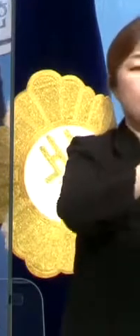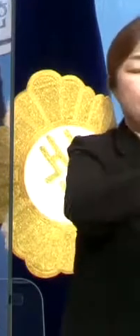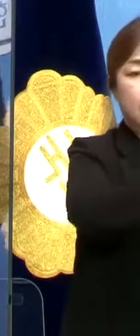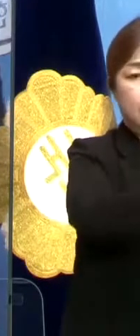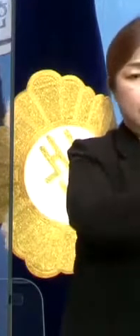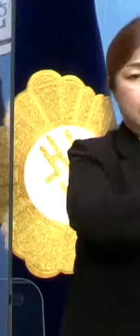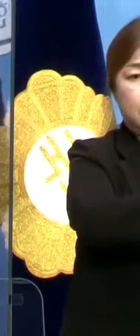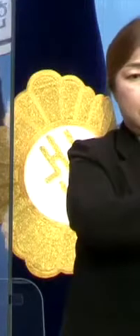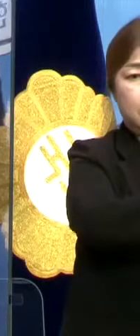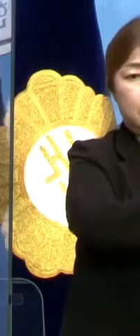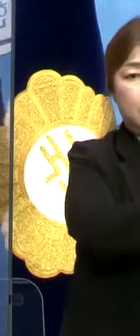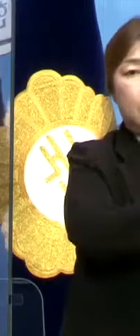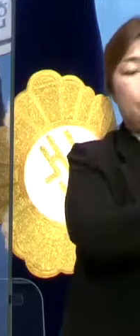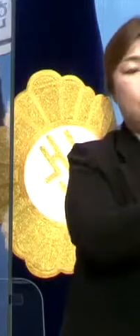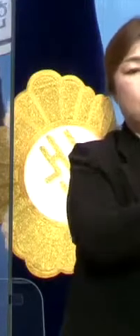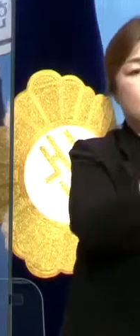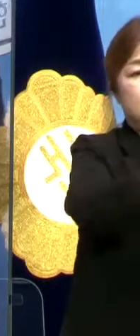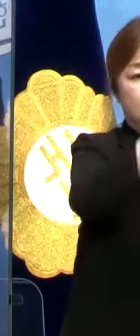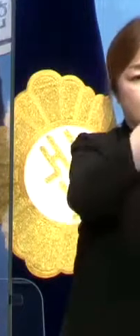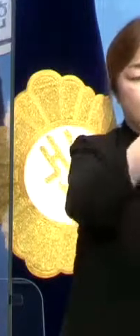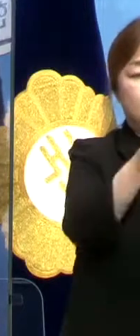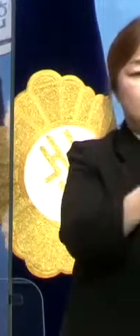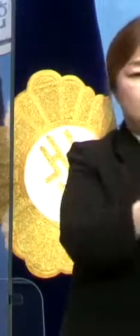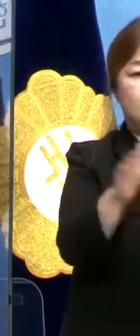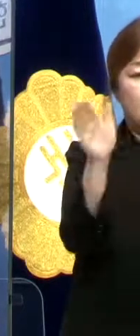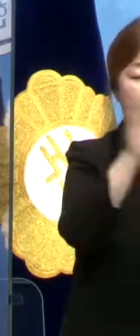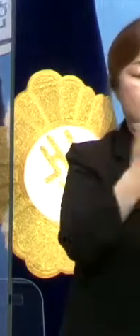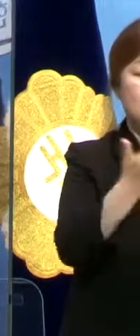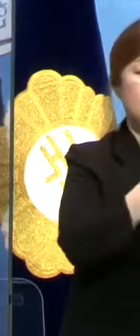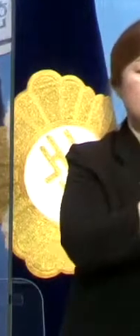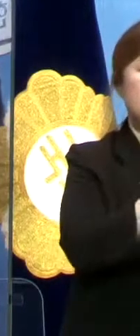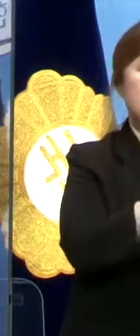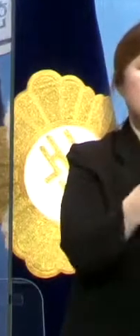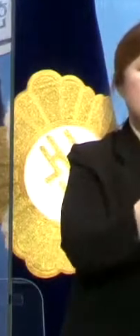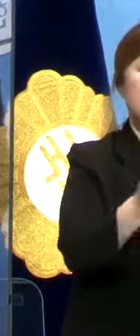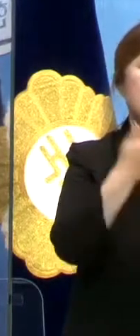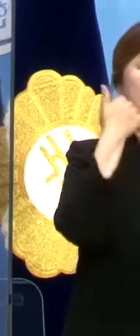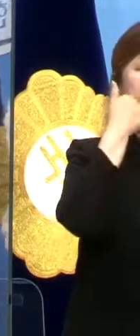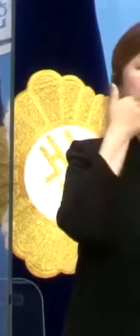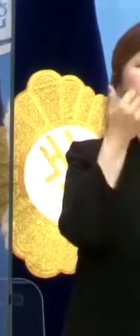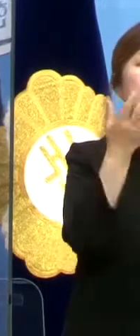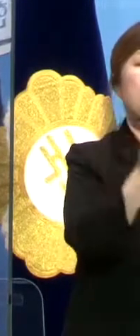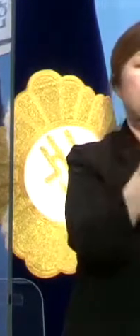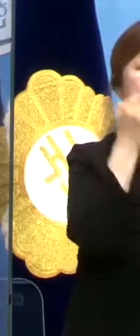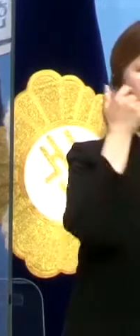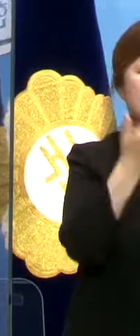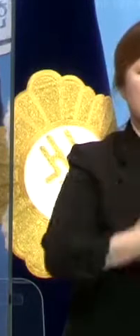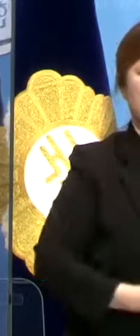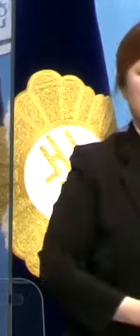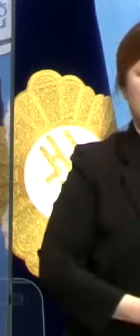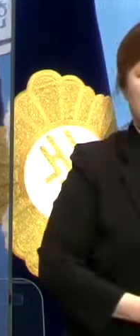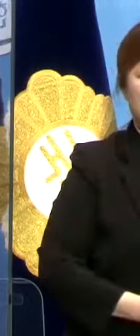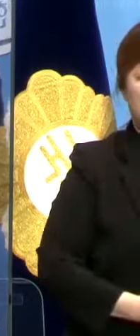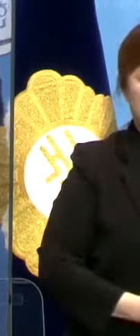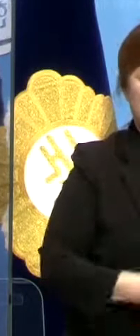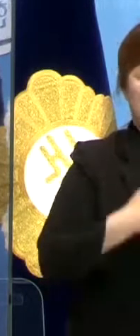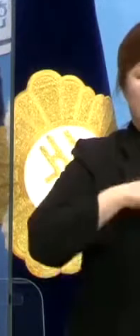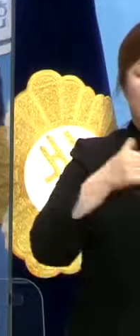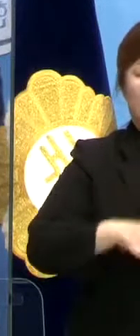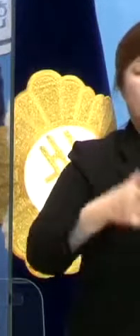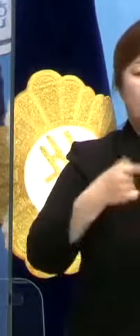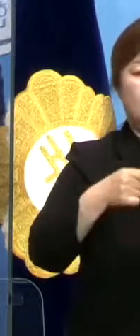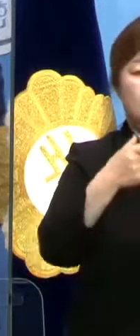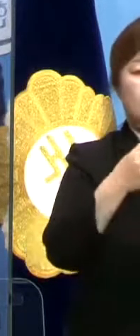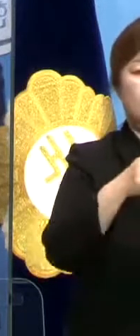주십시오 본인의 선택으로 야간 노동을 하신 분들이 과연 몇분이나 있겠습니까 다시는 우리 아들과 같은 주 그